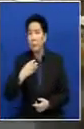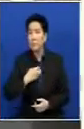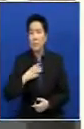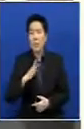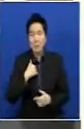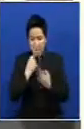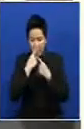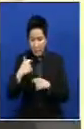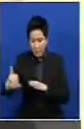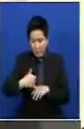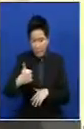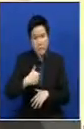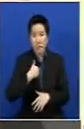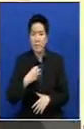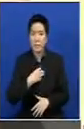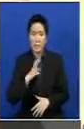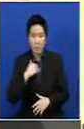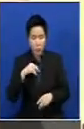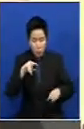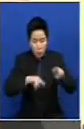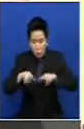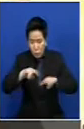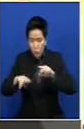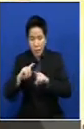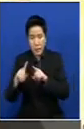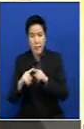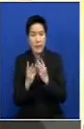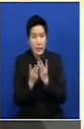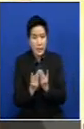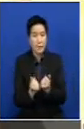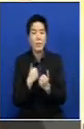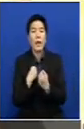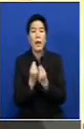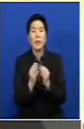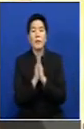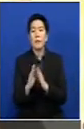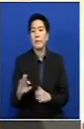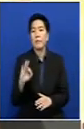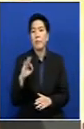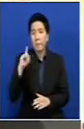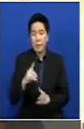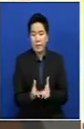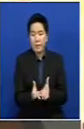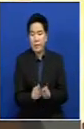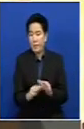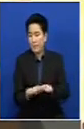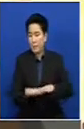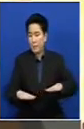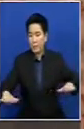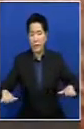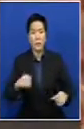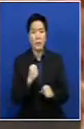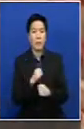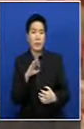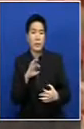สิ่งแปลกปลอมเข้ามาในพื้นที่มีการตรวจตรากันอย่างละเอียดถี่ถ้วนเพื่อให้พุทธมณฑลเป็นพื้นที่ประกอบพิ